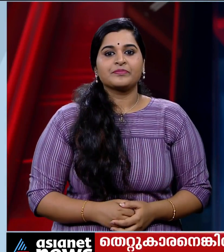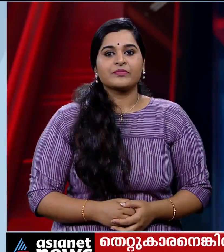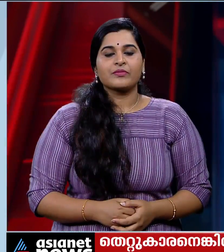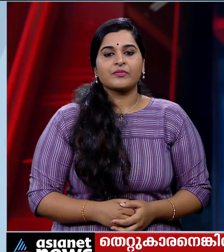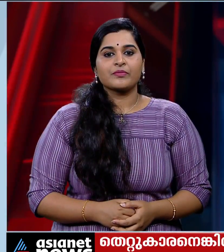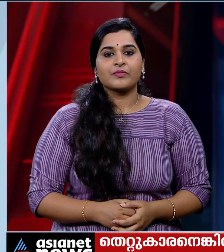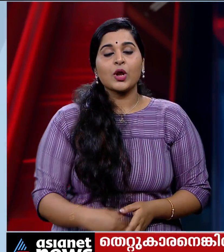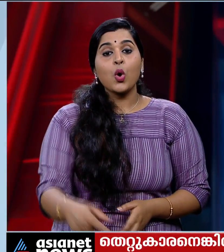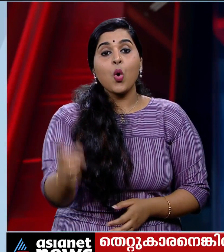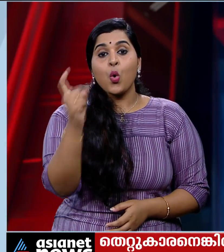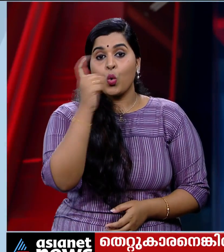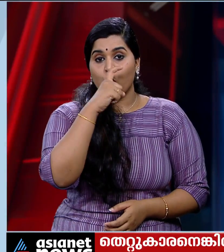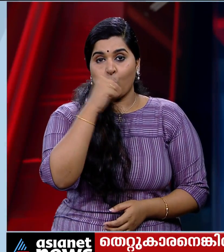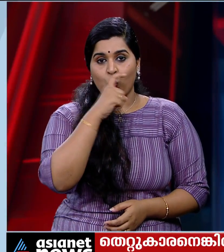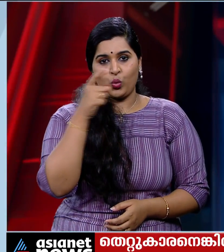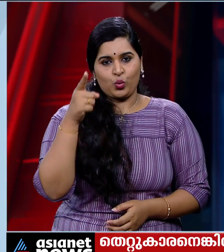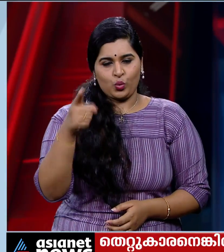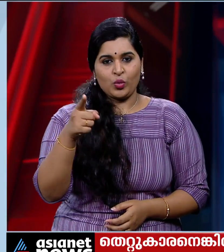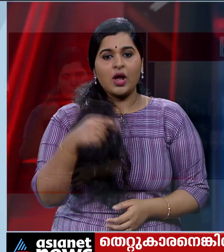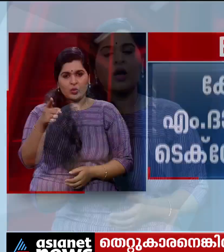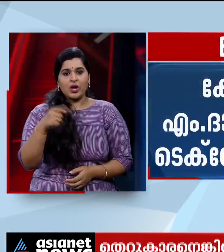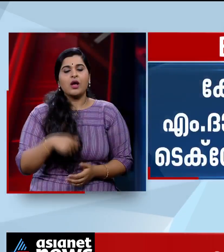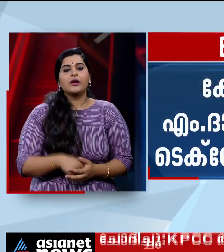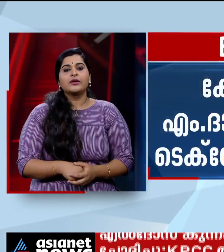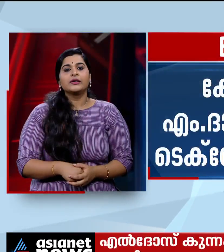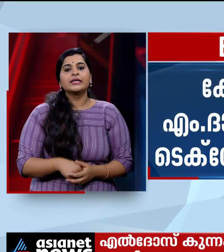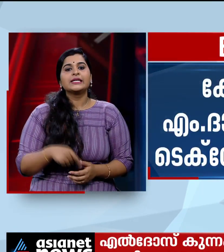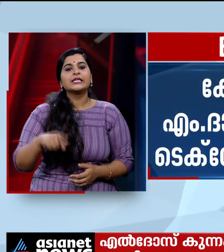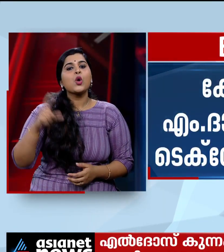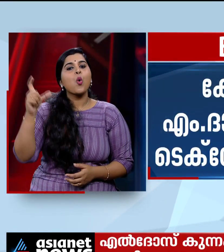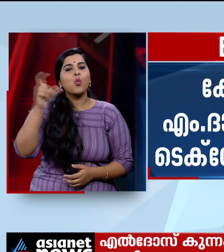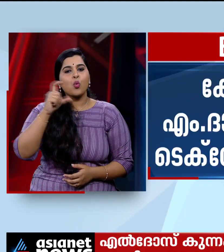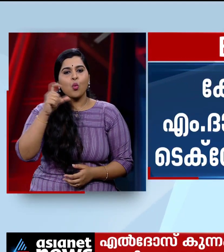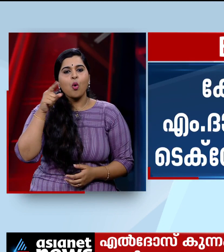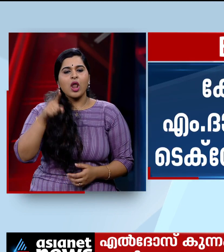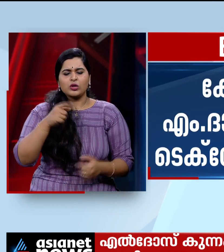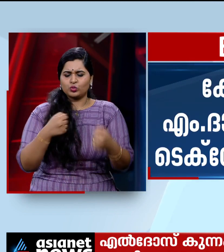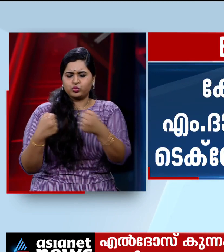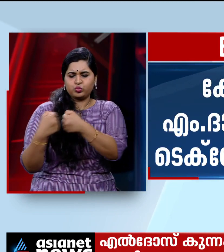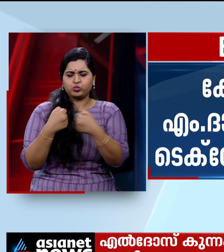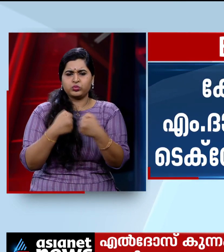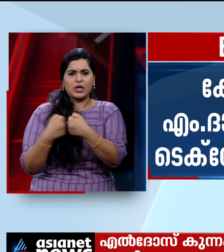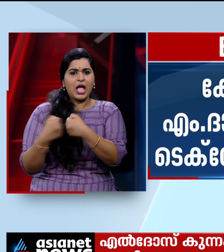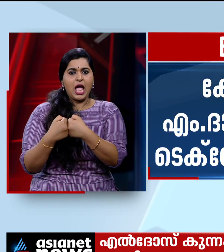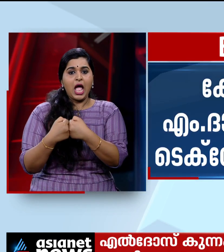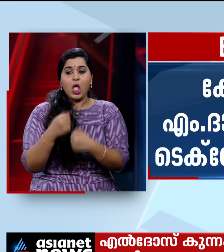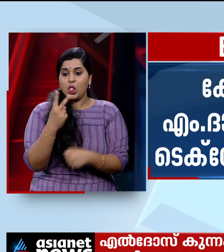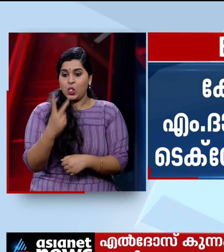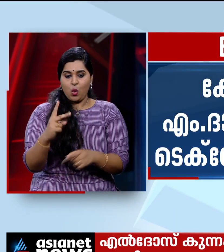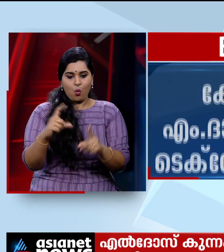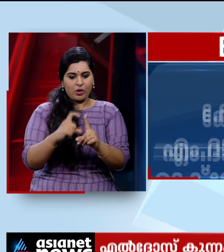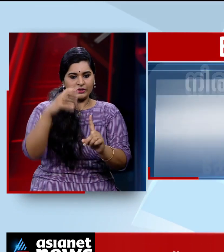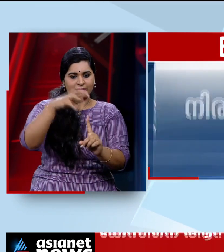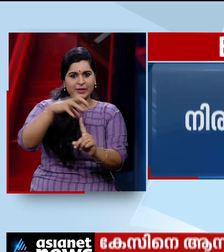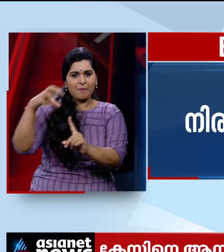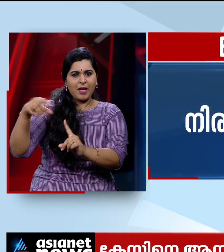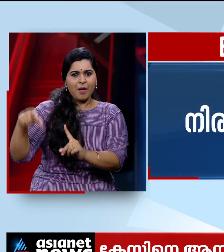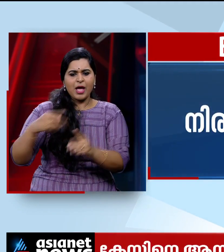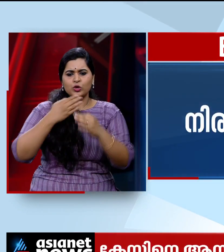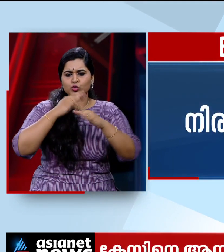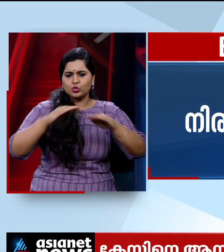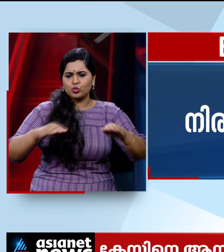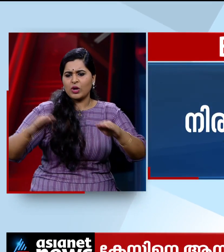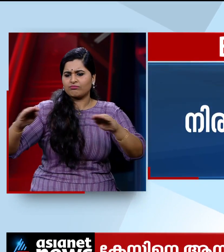കോഴിക്കോട് ഉള്ളിയേരി എം ദാസൻ ഇൻസ്റ്റിറ്റ്യൂട്ട് ഓഫ് ടെക്നോളജിയിൽ സംഘർഷം. നിരവധി പേർക്ക് പരിക്ക്. രണ്ട് ഡിപ്പാർട്ട്മെന്റിലെ വിദ്യാർത്ഥികൾ തമ്മിലാണ് സംഘർഷമുണ്ടായത്.